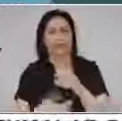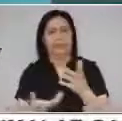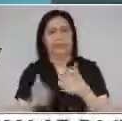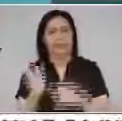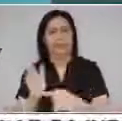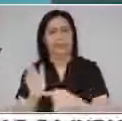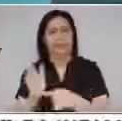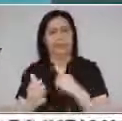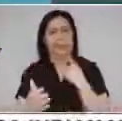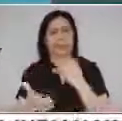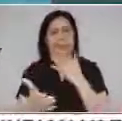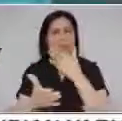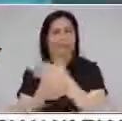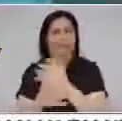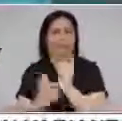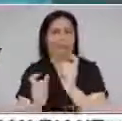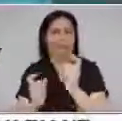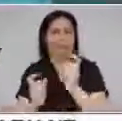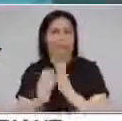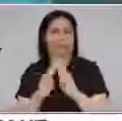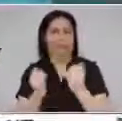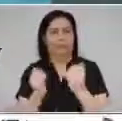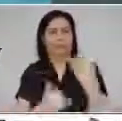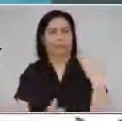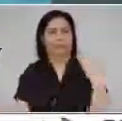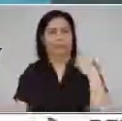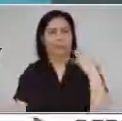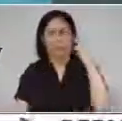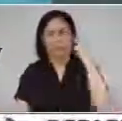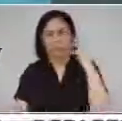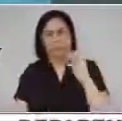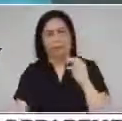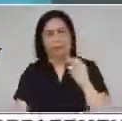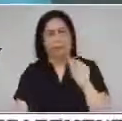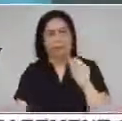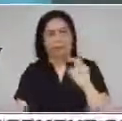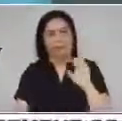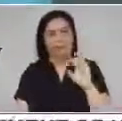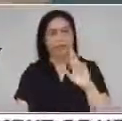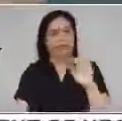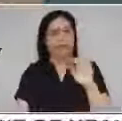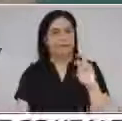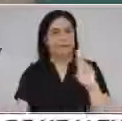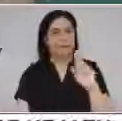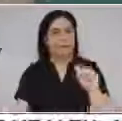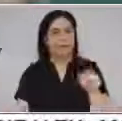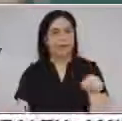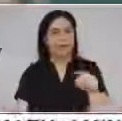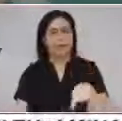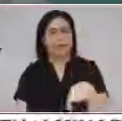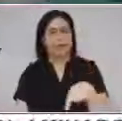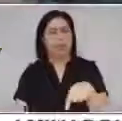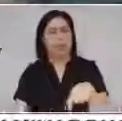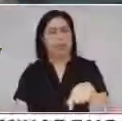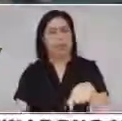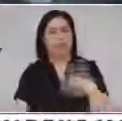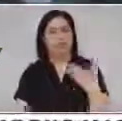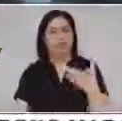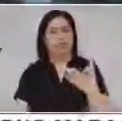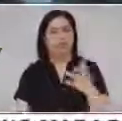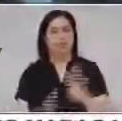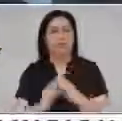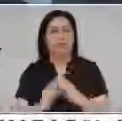dyan, magpunta sila sa barangay nila. At alam ko naman, hindi ng mga taga-Caloocan yan. Meron pa taga-Quezon City